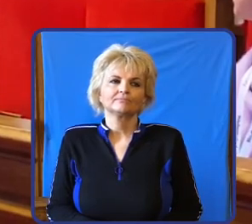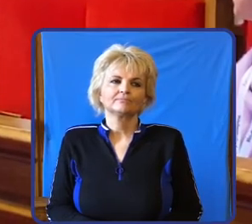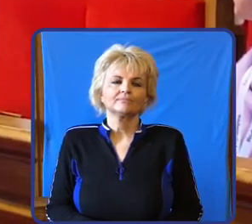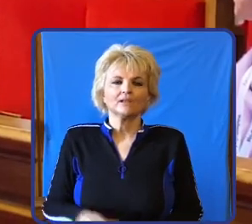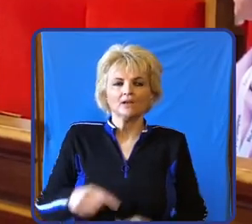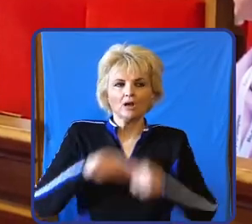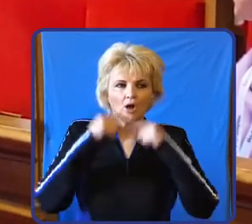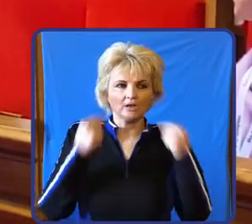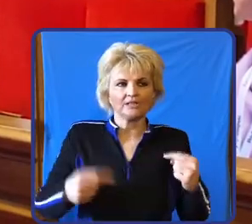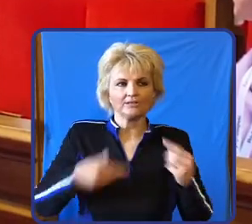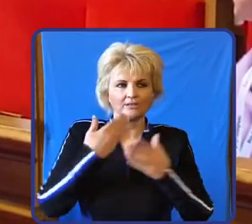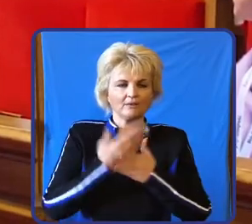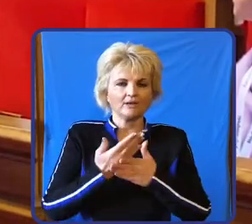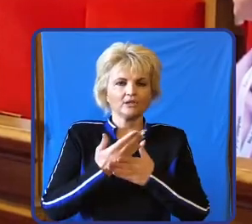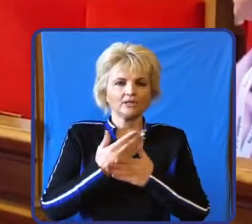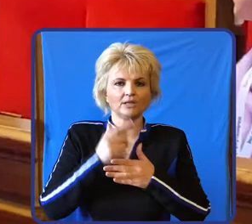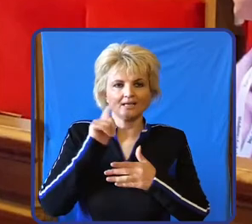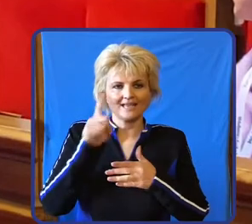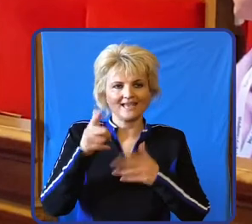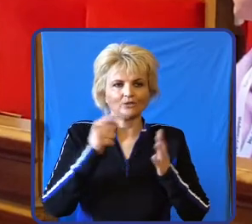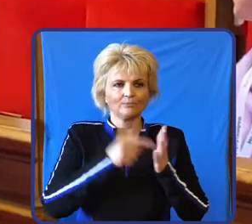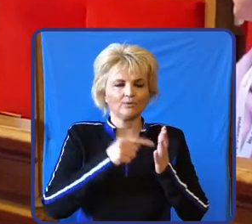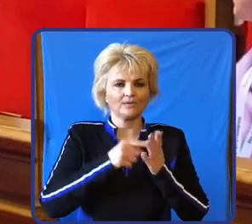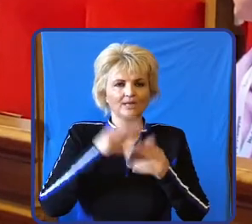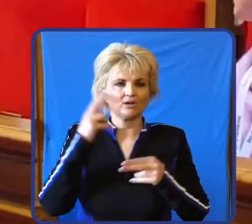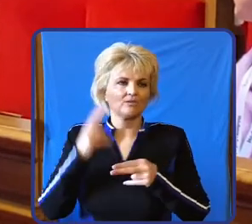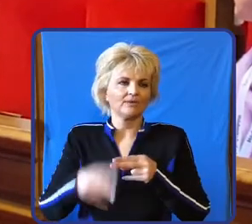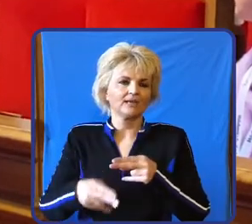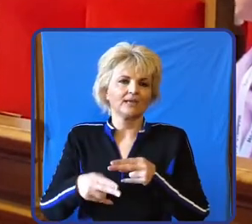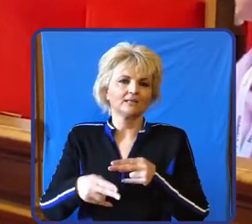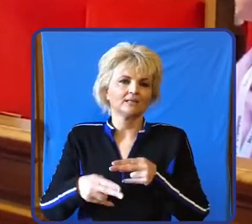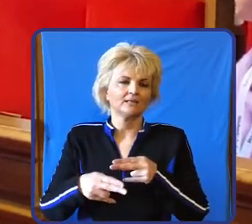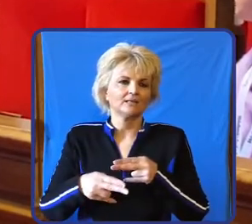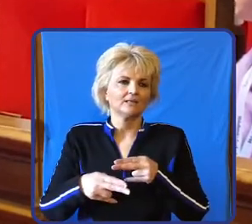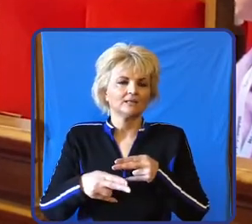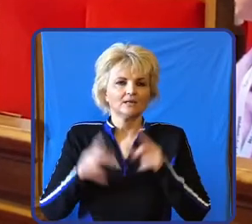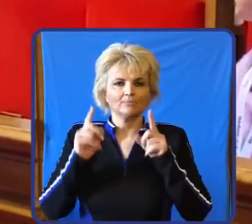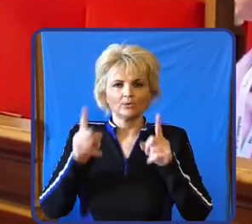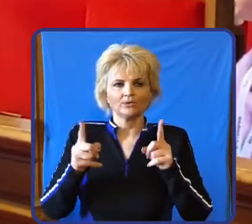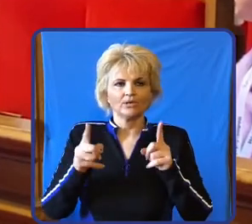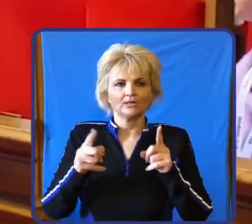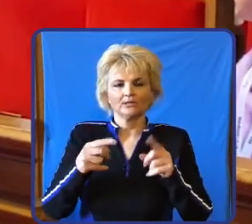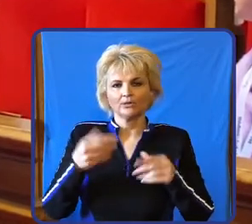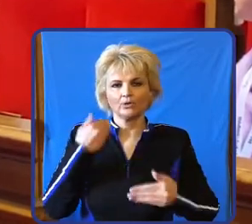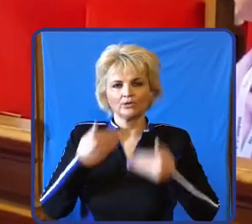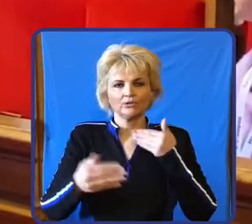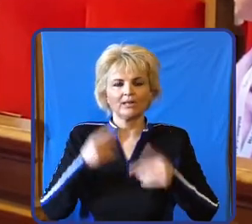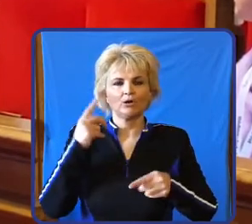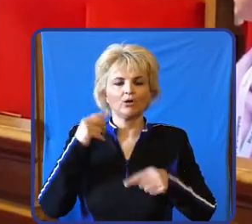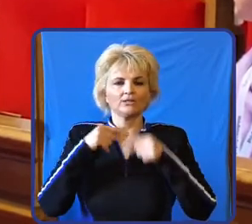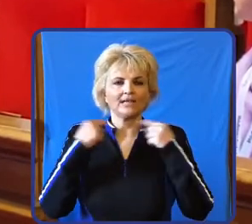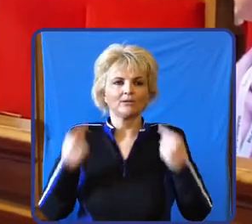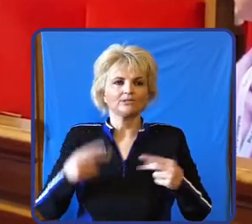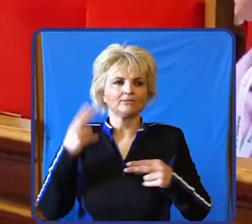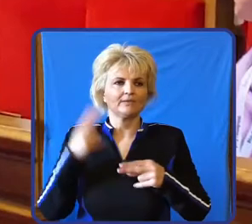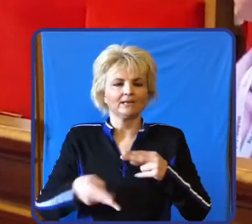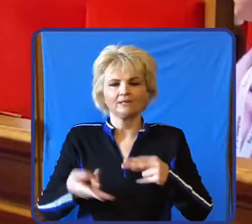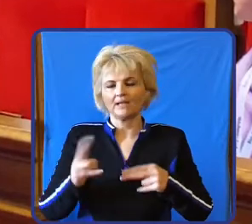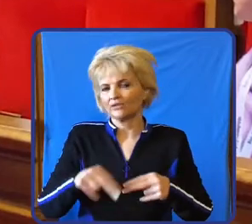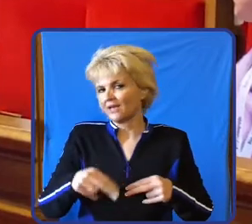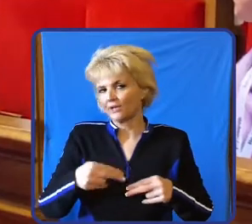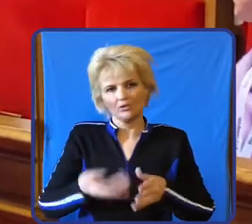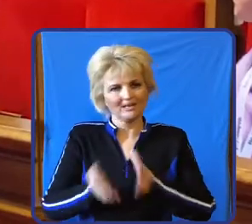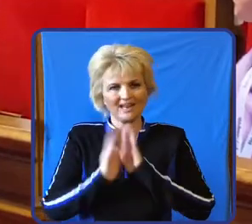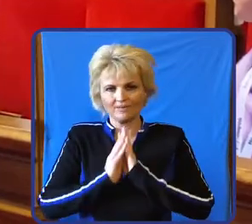Itt van a határozati javaslatnak a 2 pontjának a végén van egy ilyen kis beszúrt mondat, hogy a közgyűlés a határozat végrehajtásáról nem kér